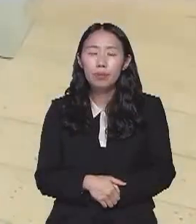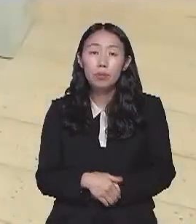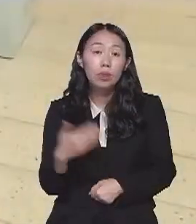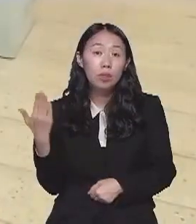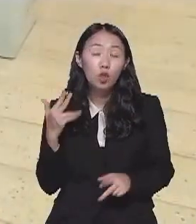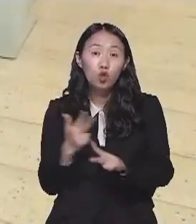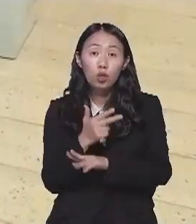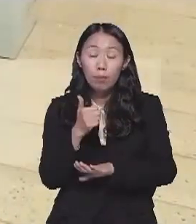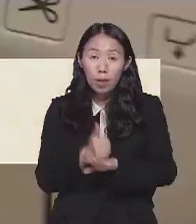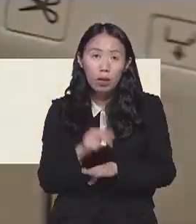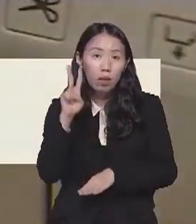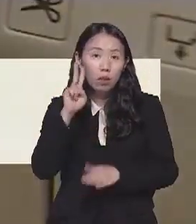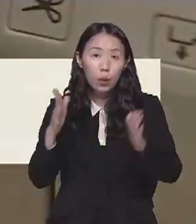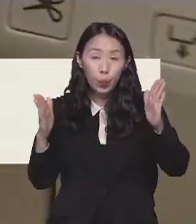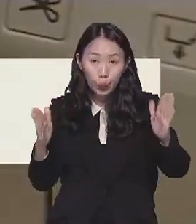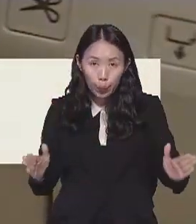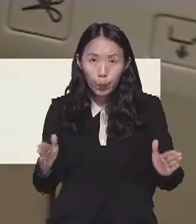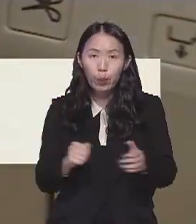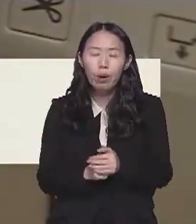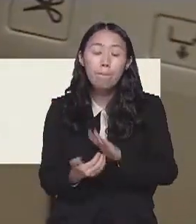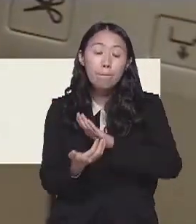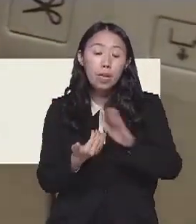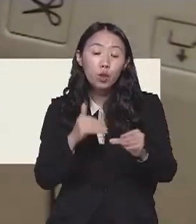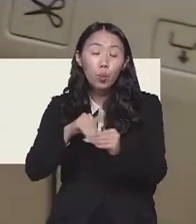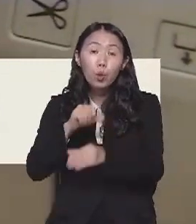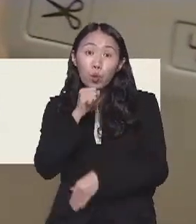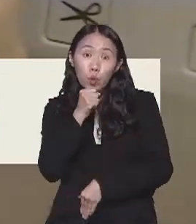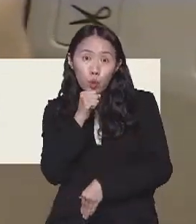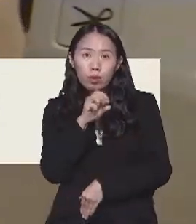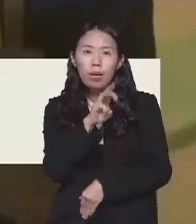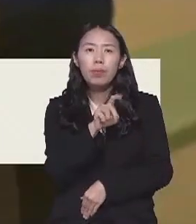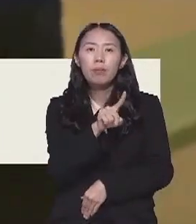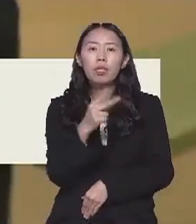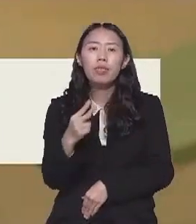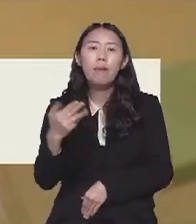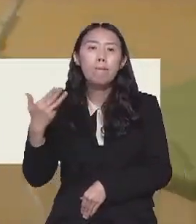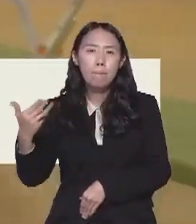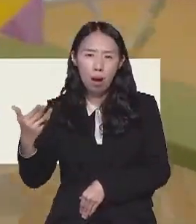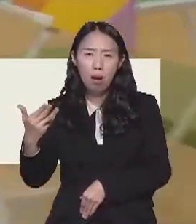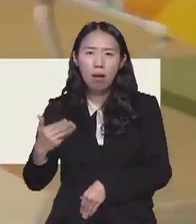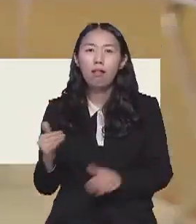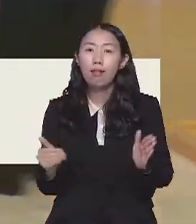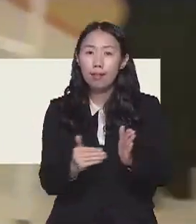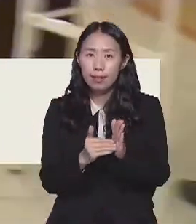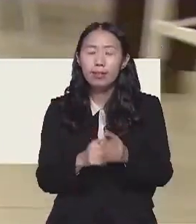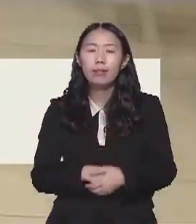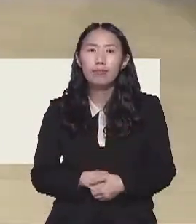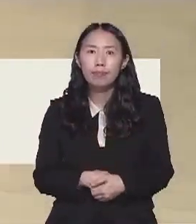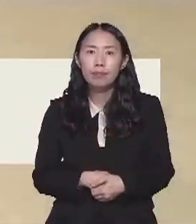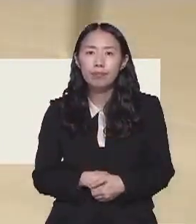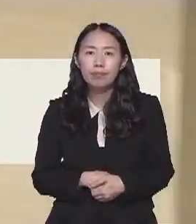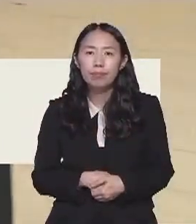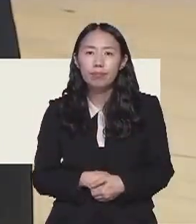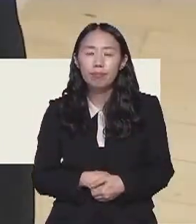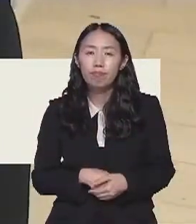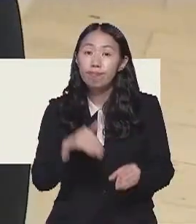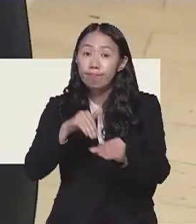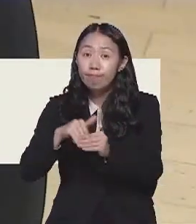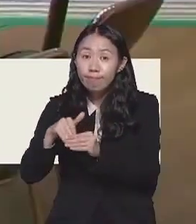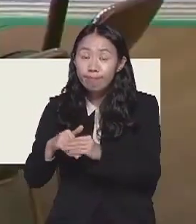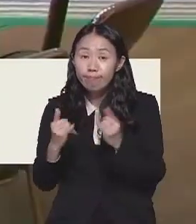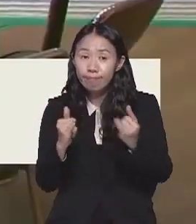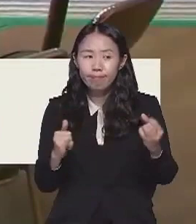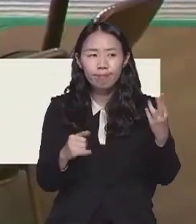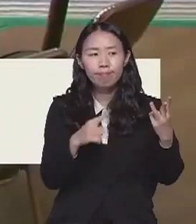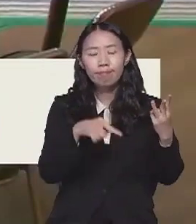지난 주말 실시된 이틀간의 총선 사전투표율은 31.28%로 마감됐습니다. 유권자 3명